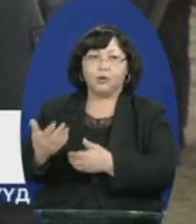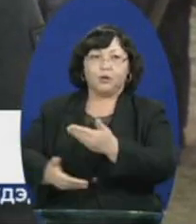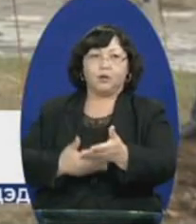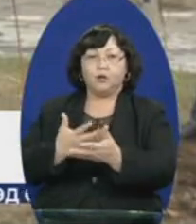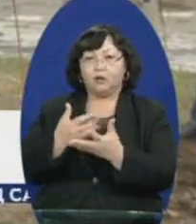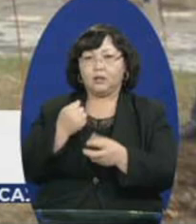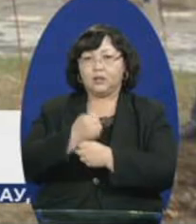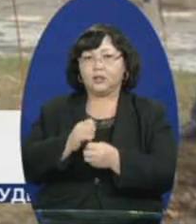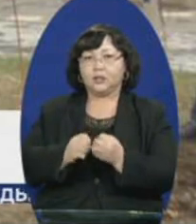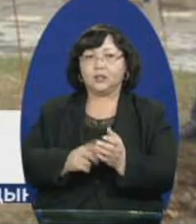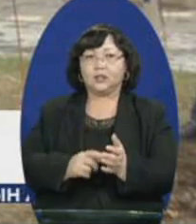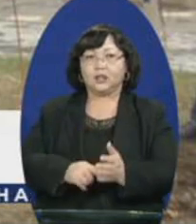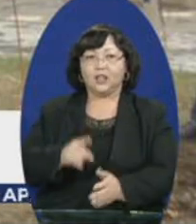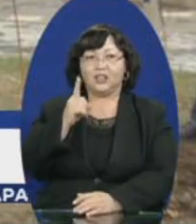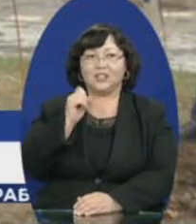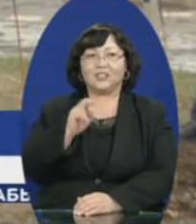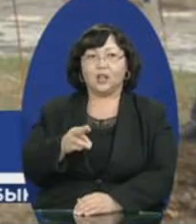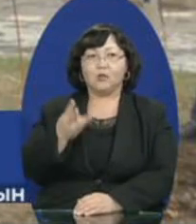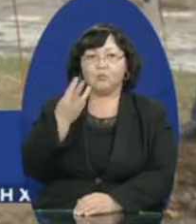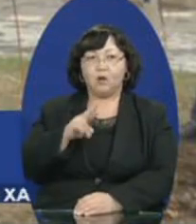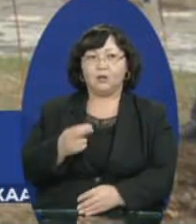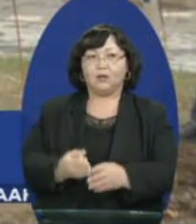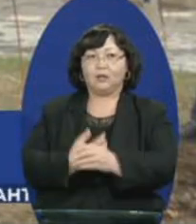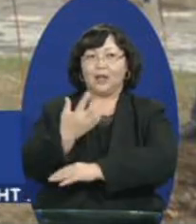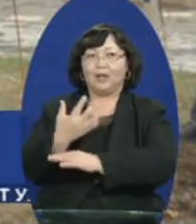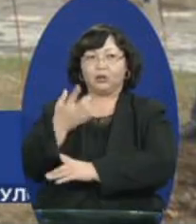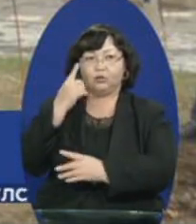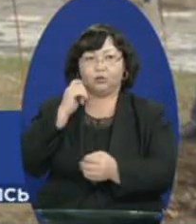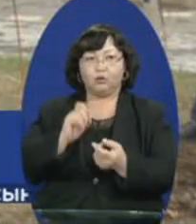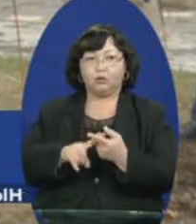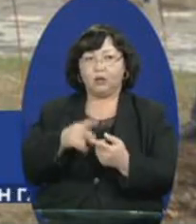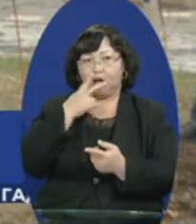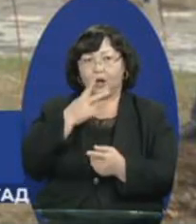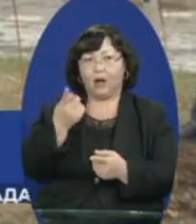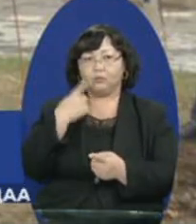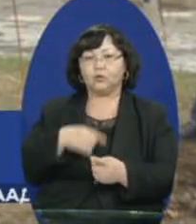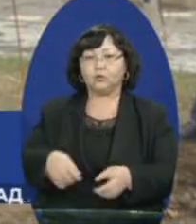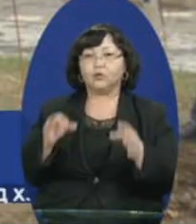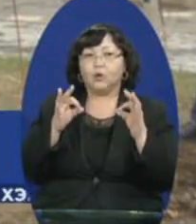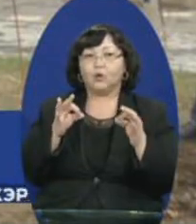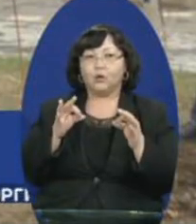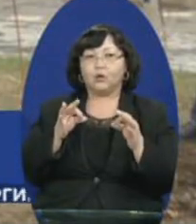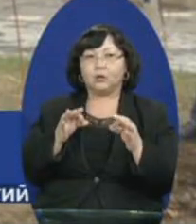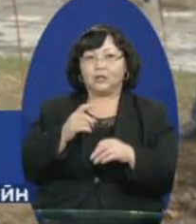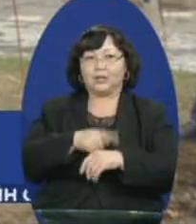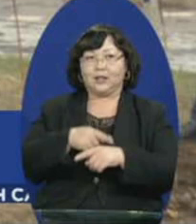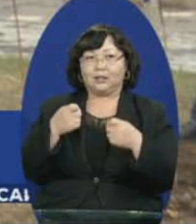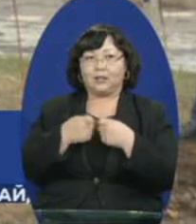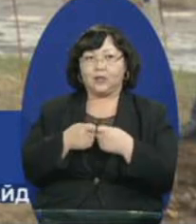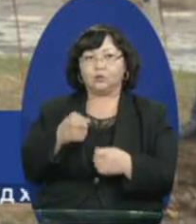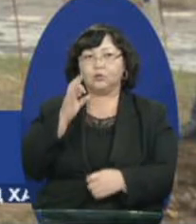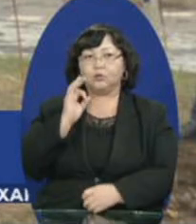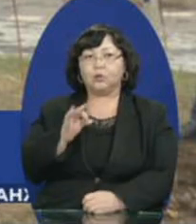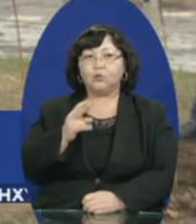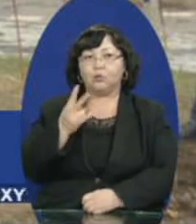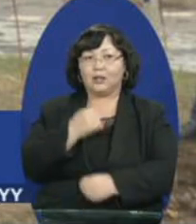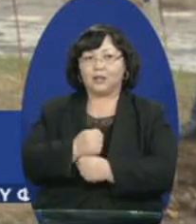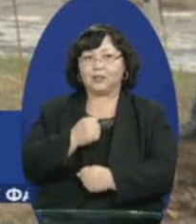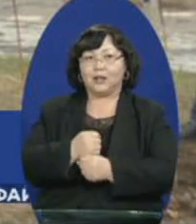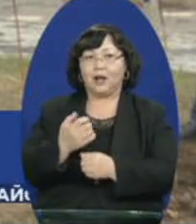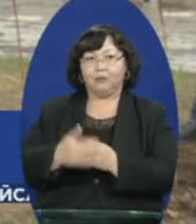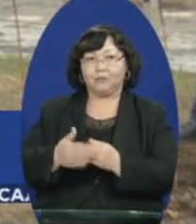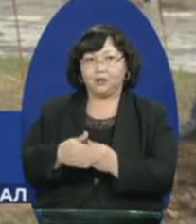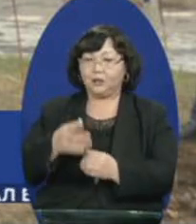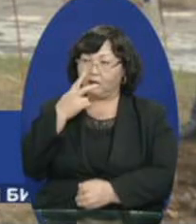байна. 1 сая мод тарих энэ зорилго нь өөрөө бол маш зөв бөгөөд яг цагаа олсон юм зөв зүйлийг тухайн хамтлагийг санаачилсан байна гэж